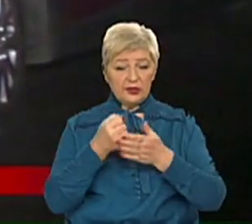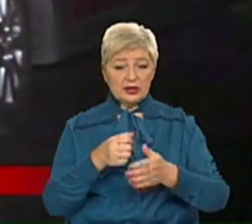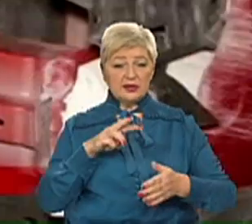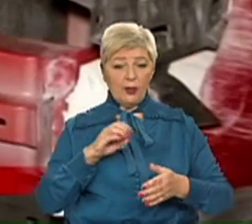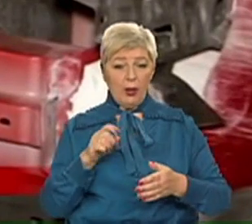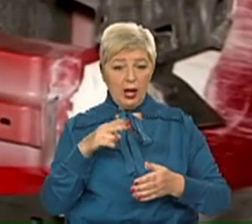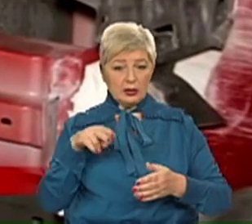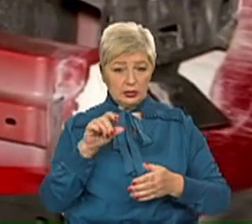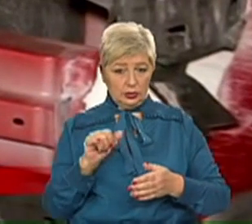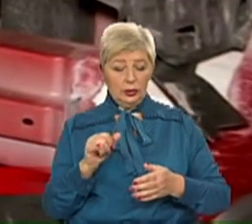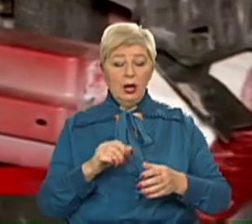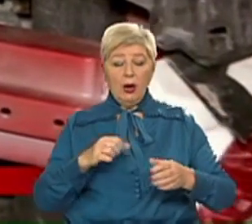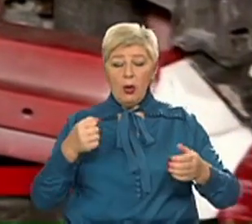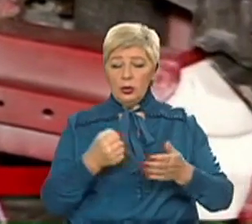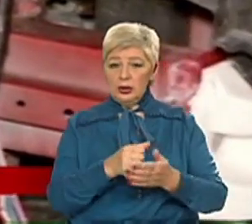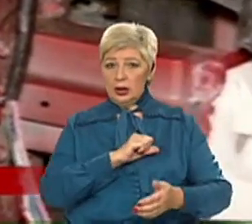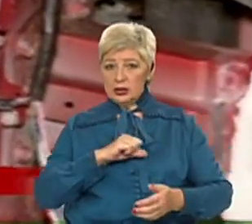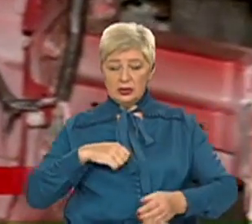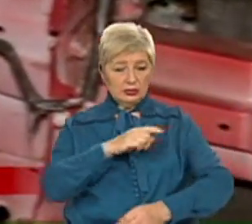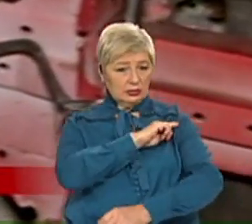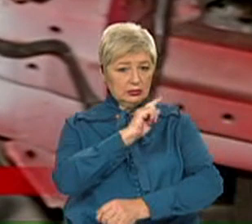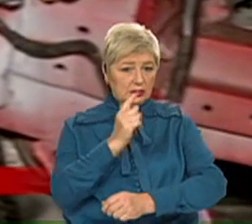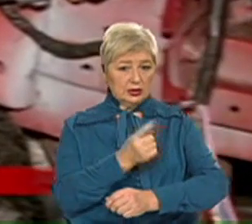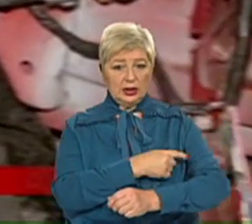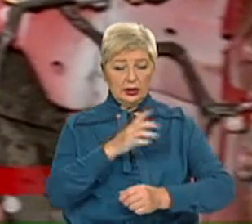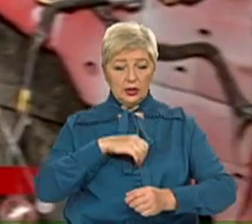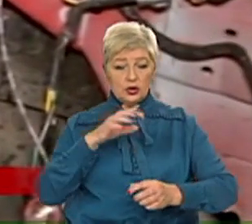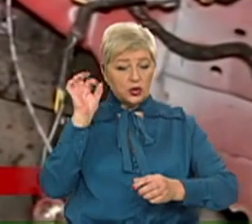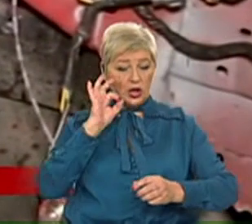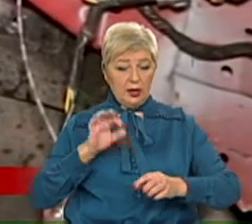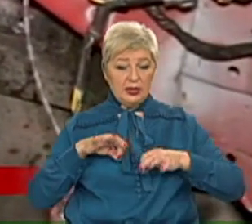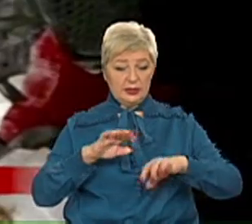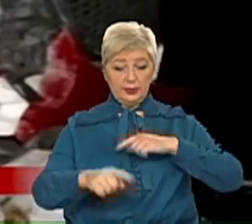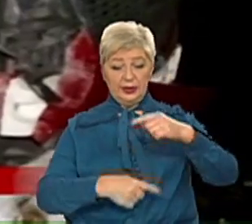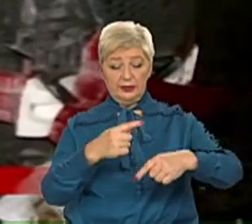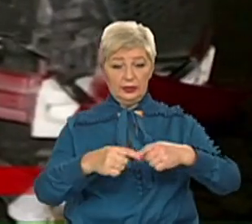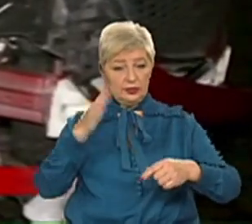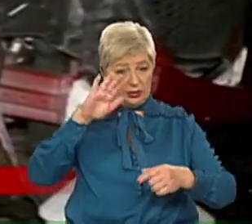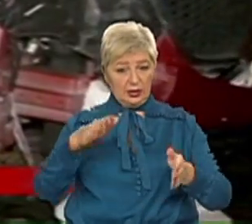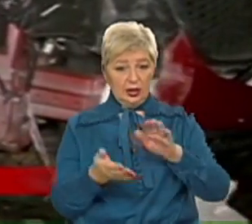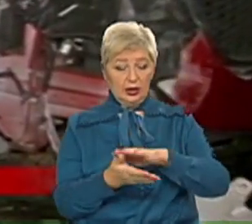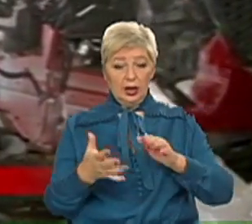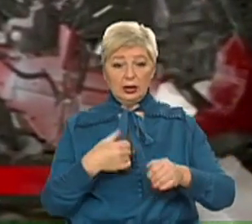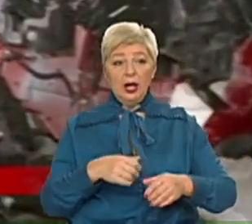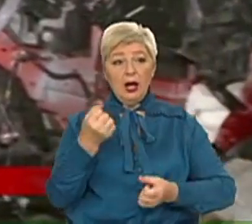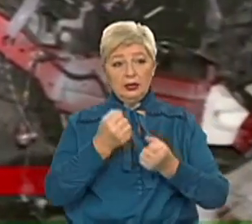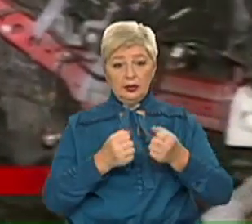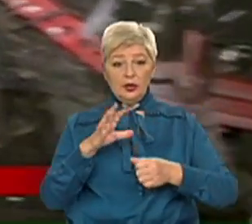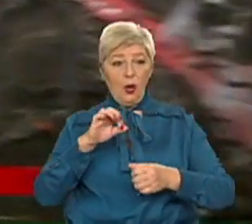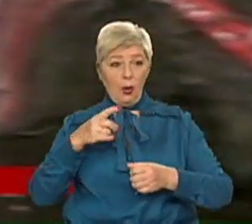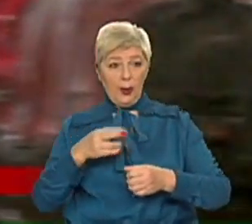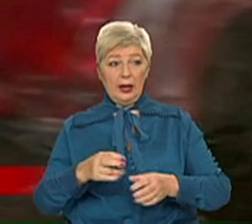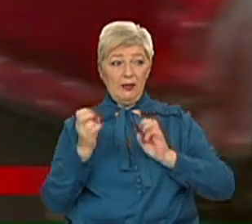«Мазду». Удар був настільки потужним, що німець перекинувся на дах. Після аварії керманич «Опеля» кинув свою машину